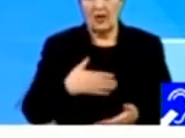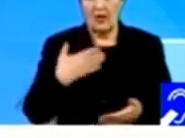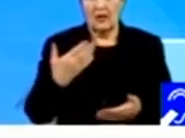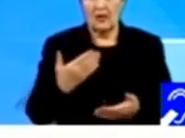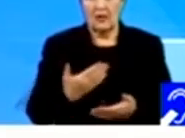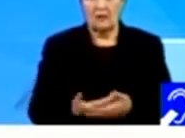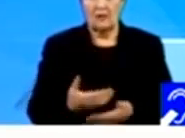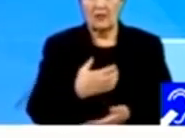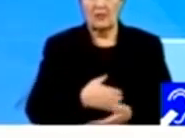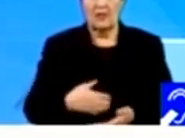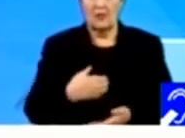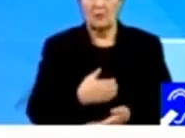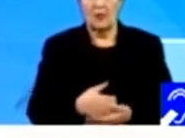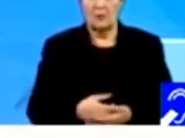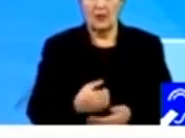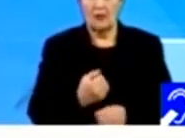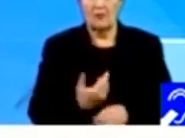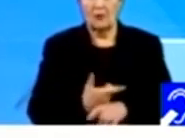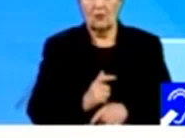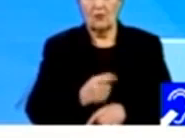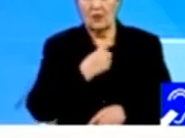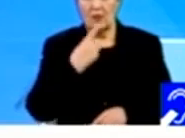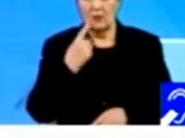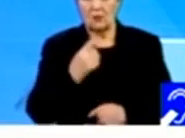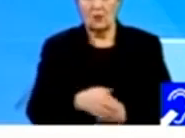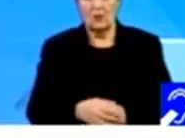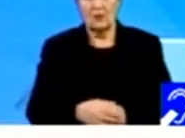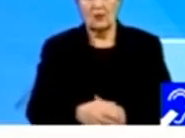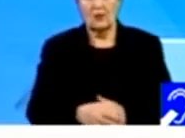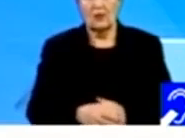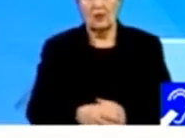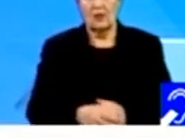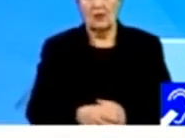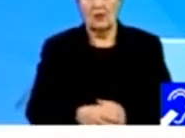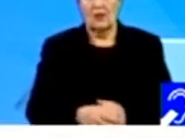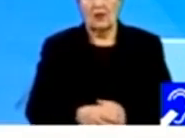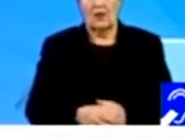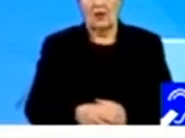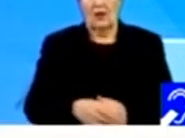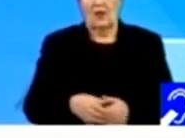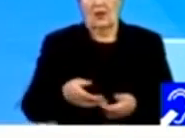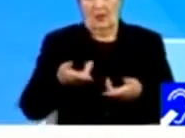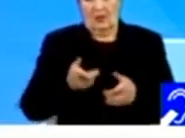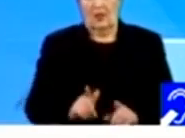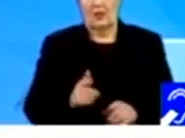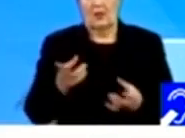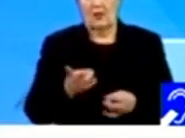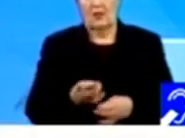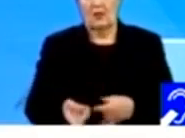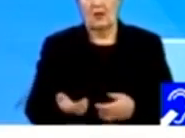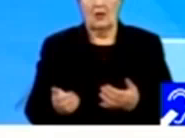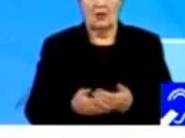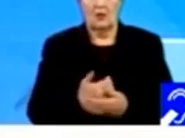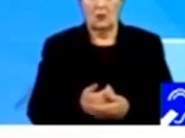activități ale primăriei, pentru că s-au făcut foarte multe nedreptăți acolo. Evident, trebuie să ajungem la un nou organigram astfel